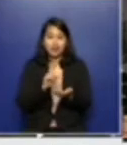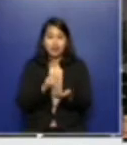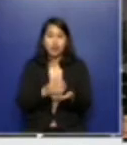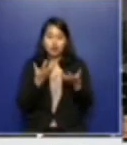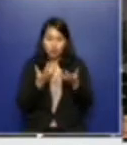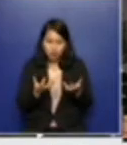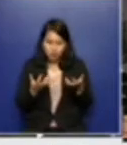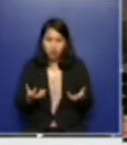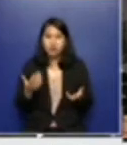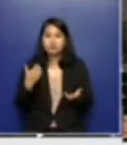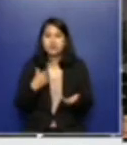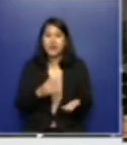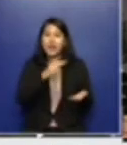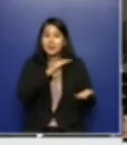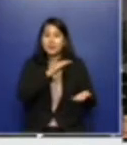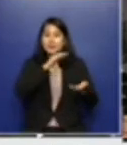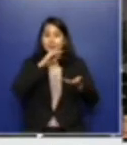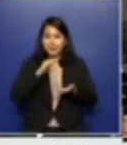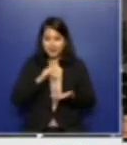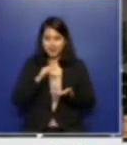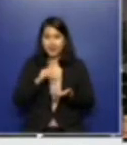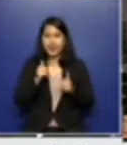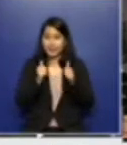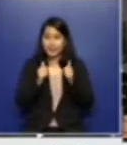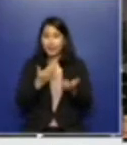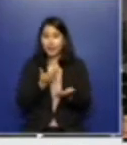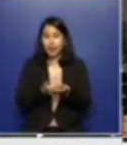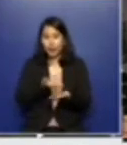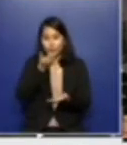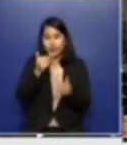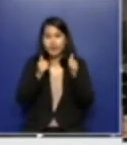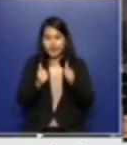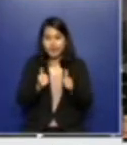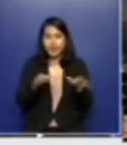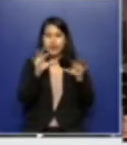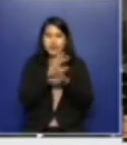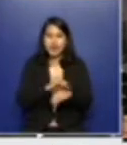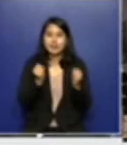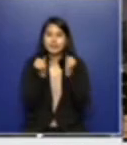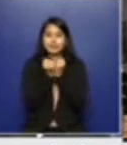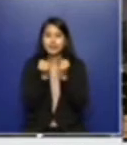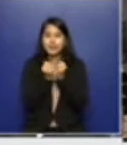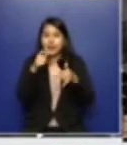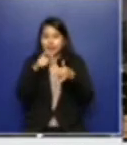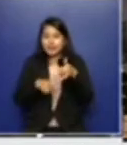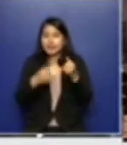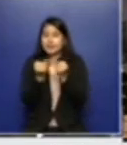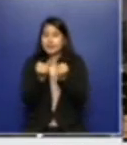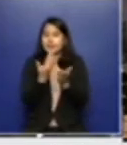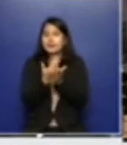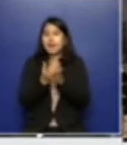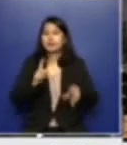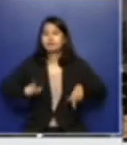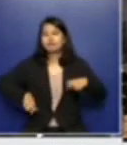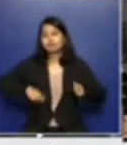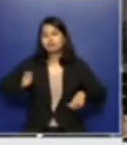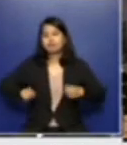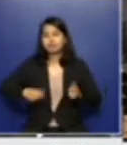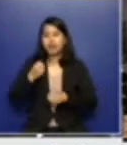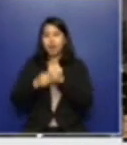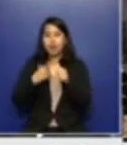ย์สินมีฐานะทางการเงินที่ดีค่ะจึงเคยตัวกับการใช้จ่ายสุรุ่ยสุร่ายตลอดระยะเวลา6ปีที่ผ่าน